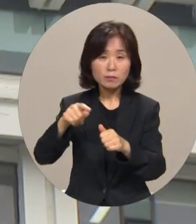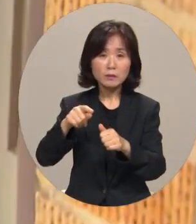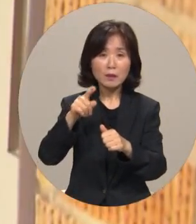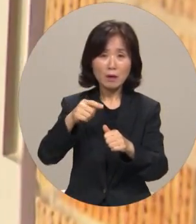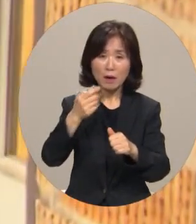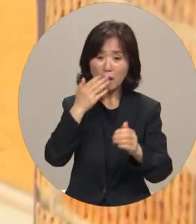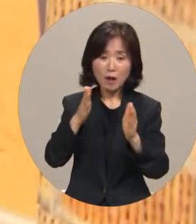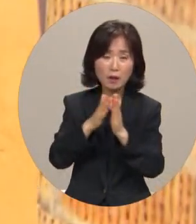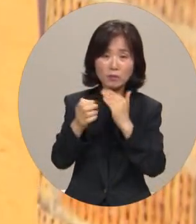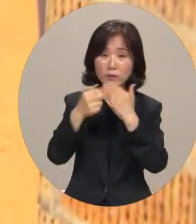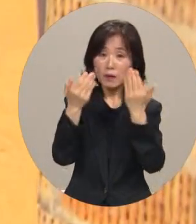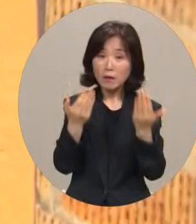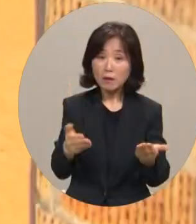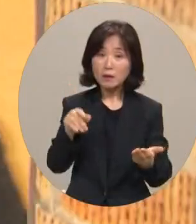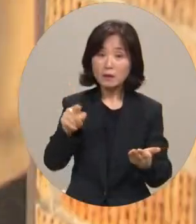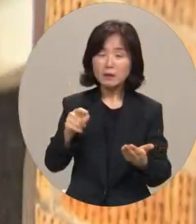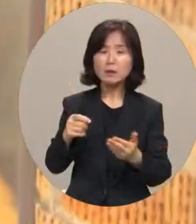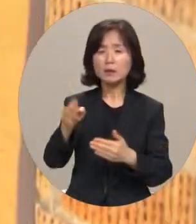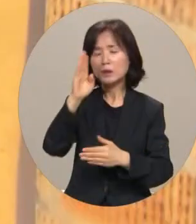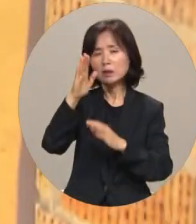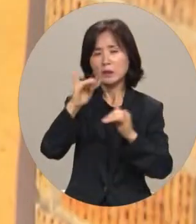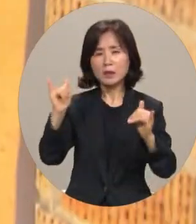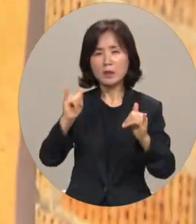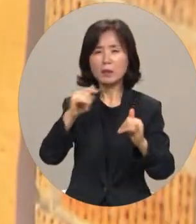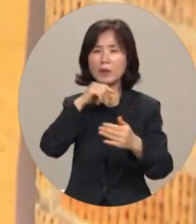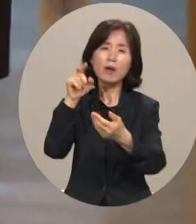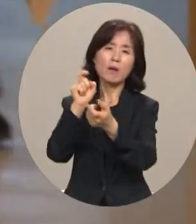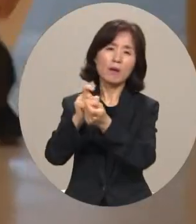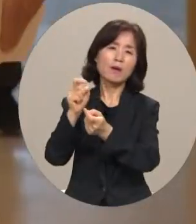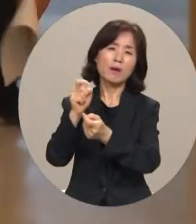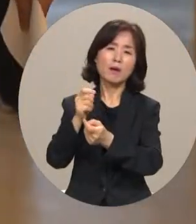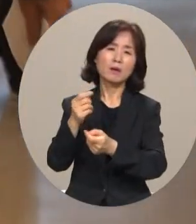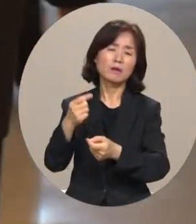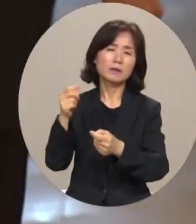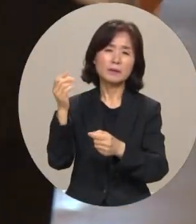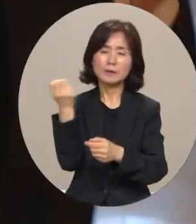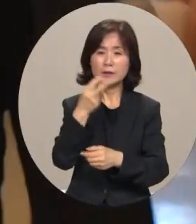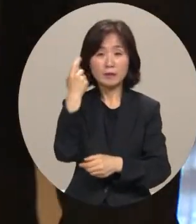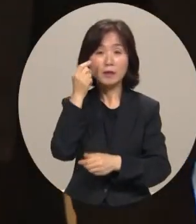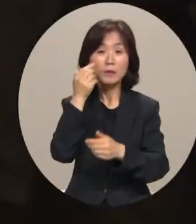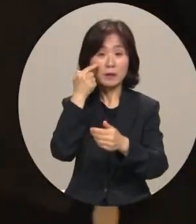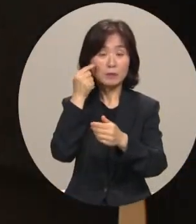큰 피해를 줄 수 있다며 재고를 요청했습니다. EBS 뉴스 배아정입니다.